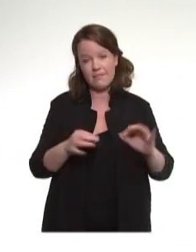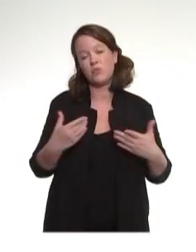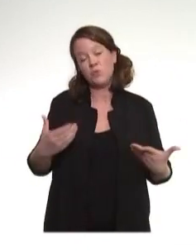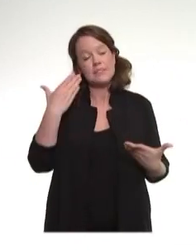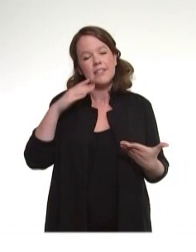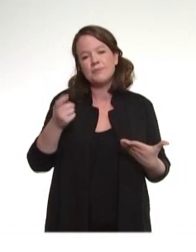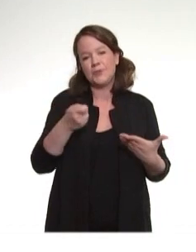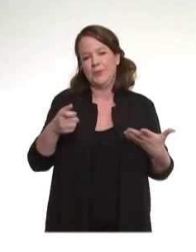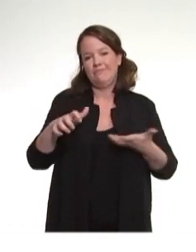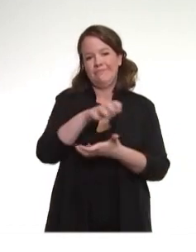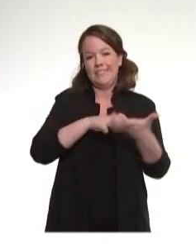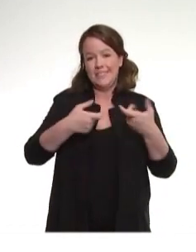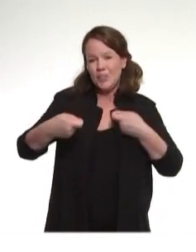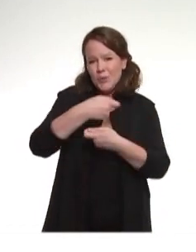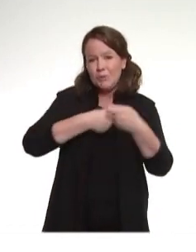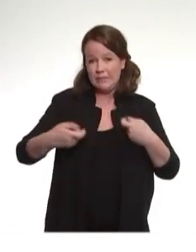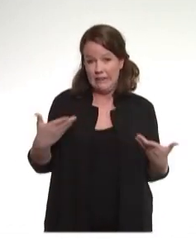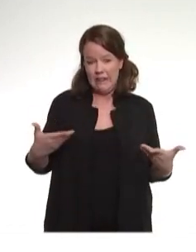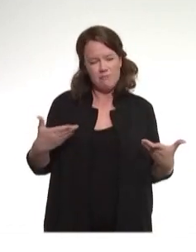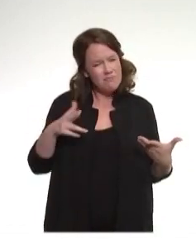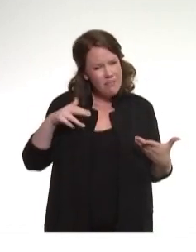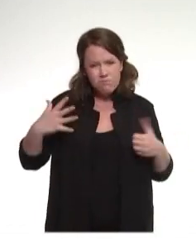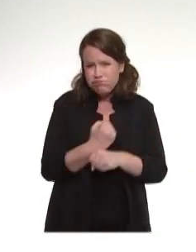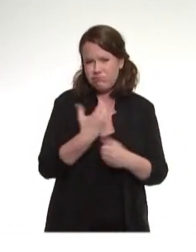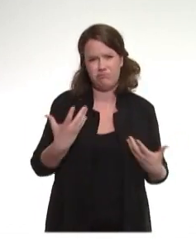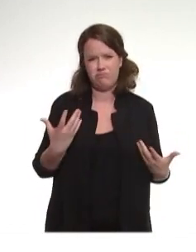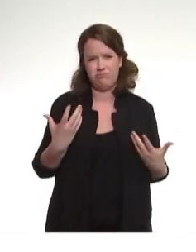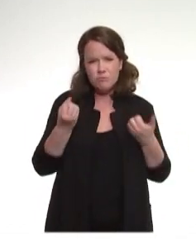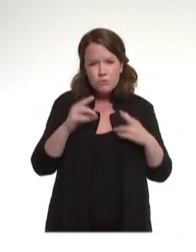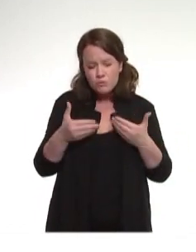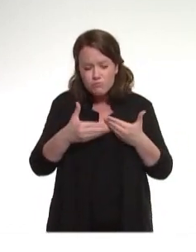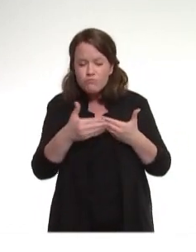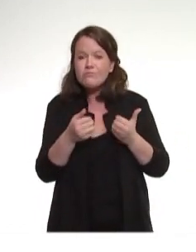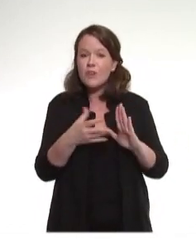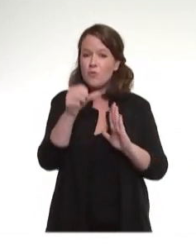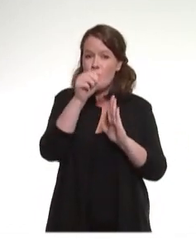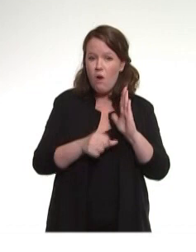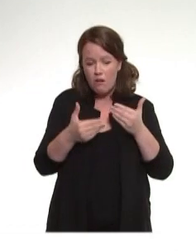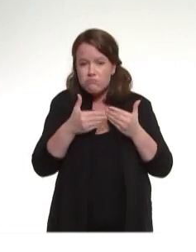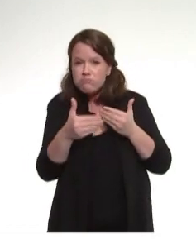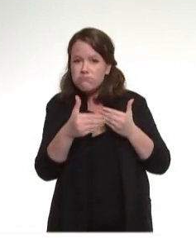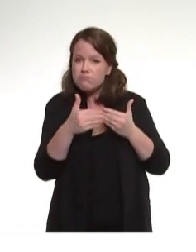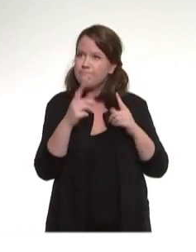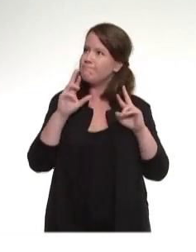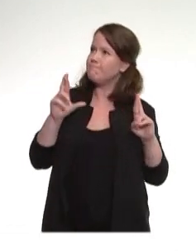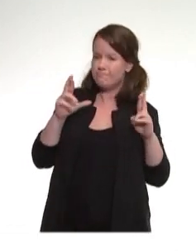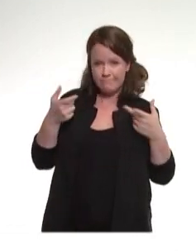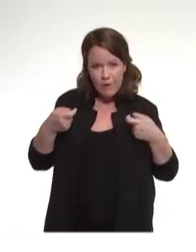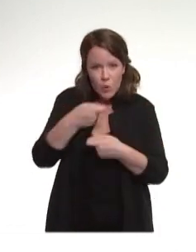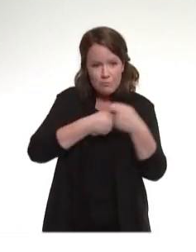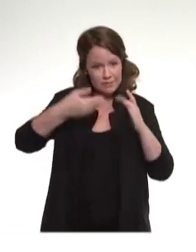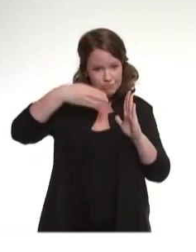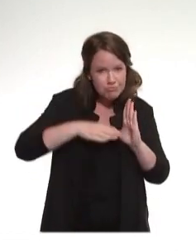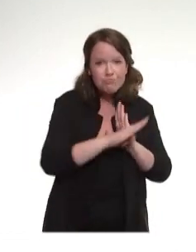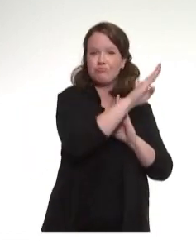nous la surmonterons et il d'ici quelques mois je l'espère nous aurons retrouvé un niveau d'activité satisfaisant donc oui